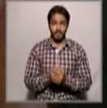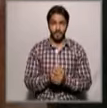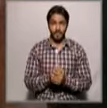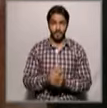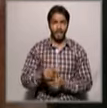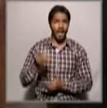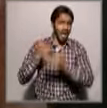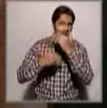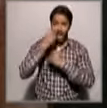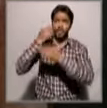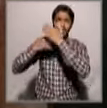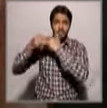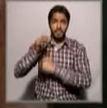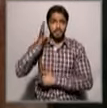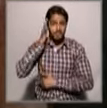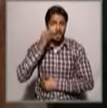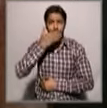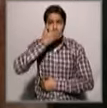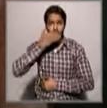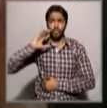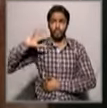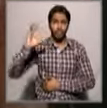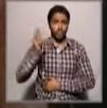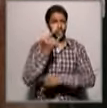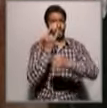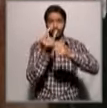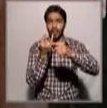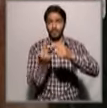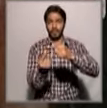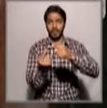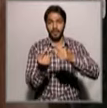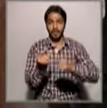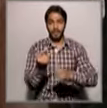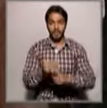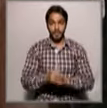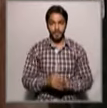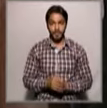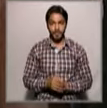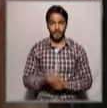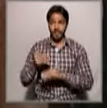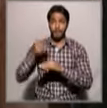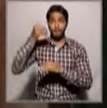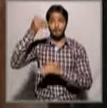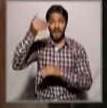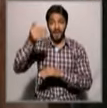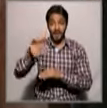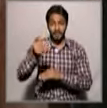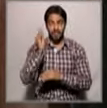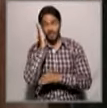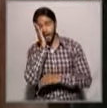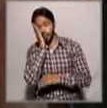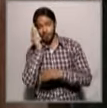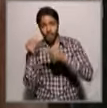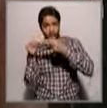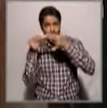صلاة وصوم وكل حاجة يعني. طيب فانت عارف وانت المنام اللي انت شفته ده من بعديه، انت المسألة معاك في النازل مش في